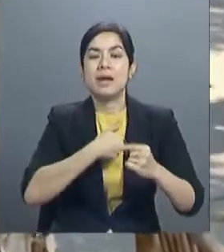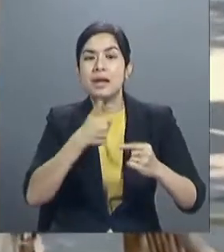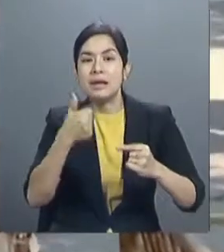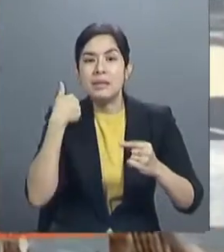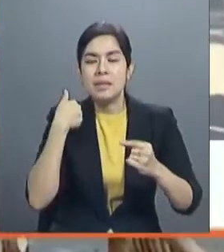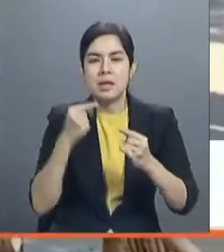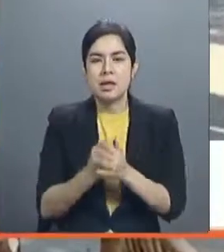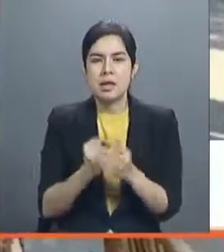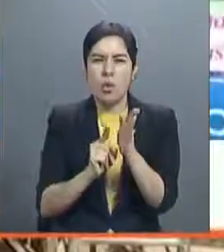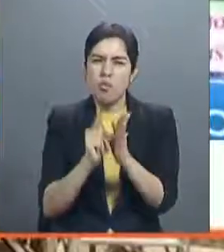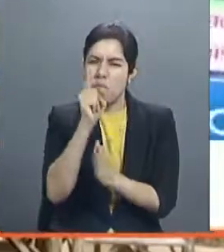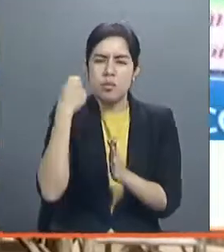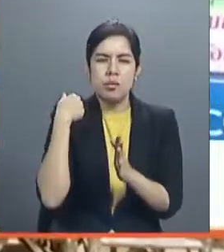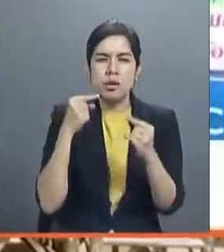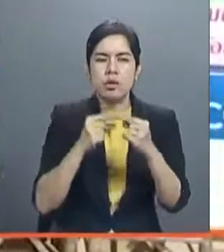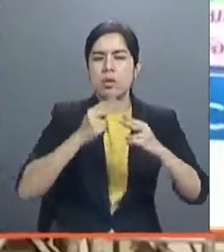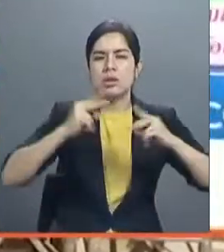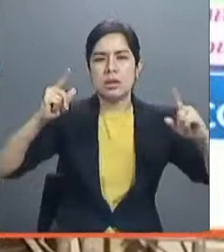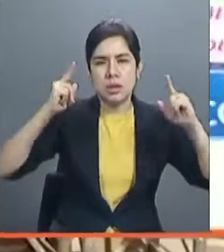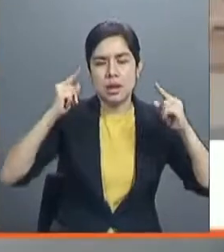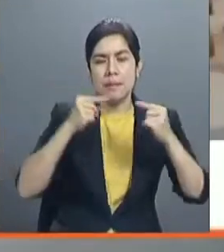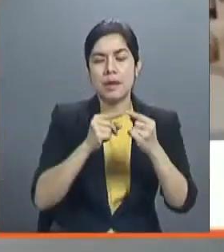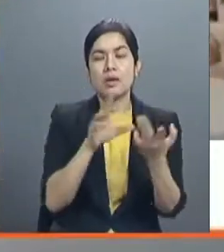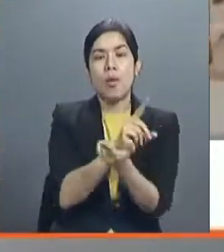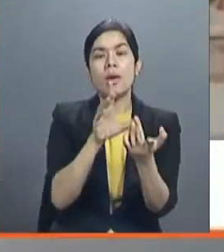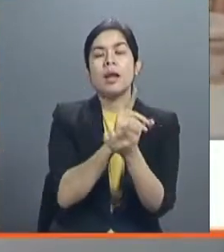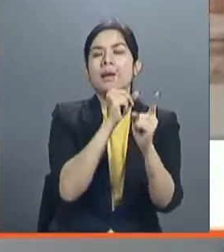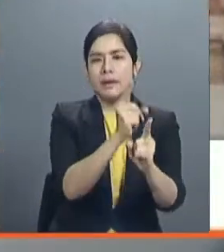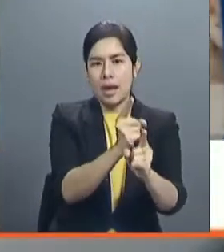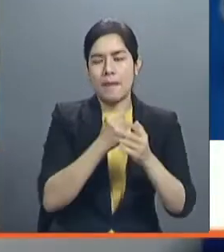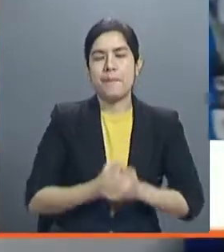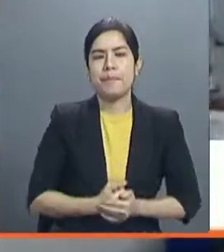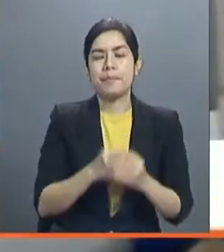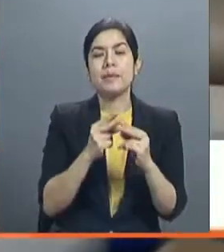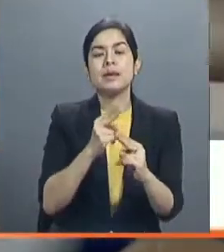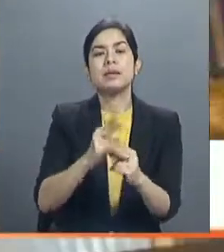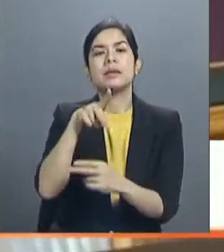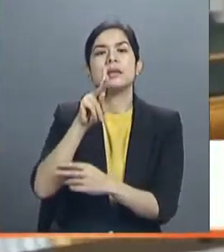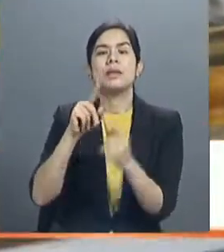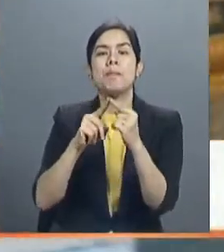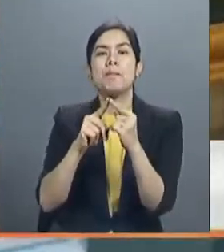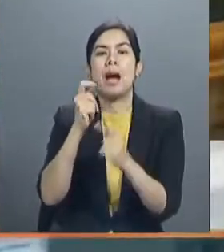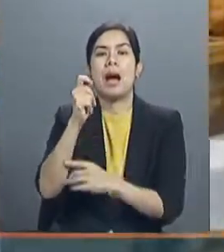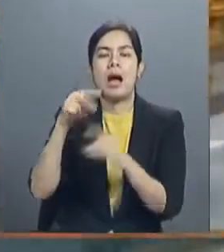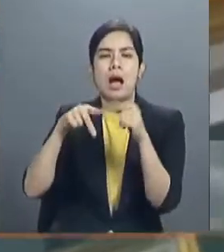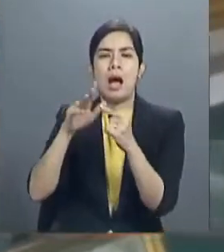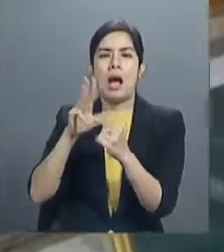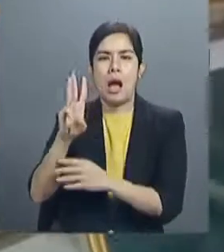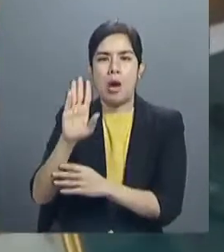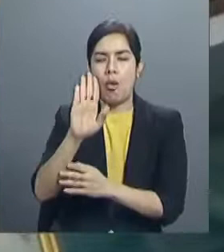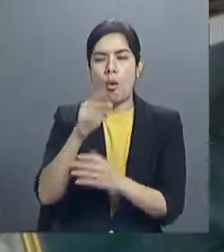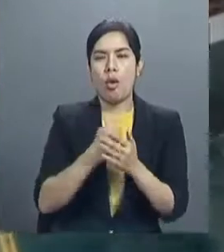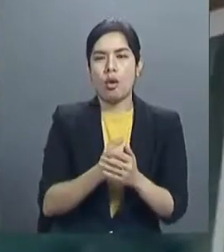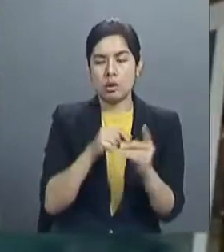ถือวัฒนธรรมบ้านปะอาวตำบลปะอาวอำเภอเมืองจังหวัดอุบลราชธานี